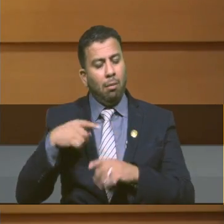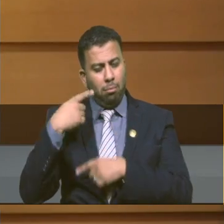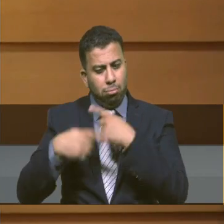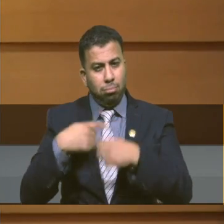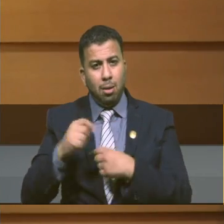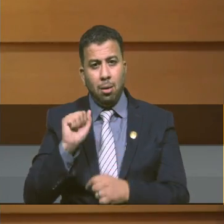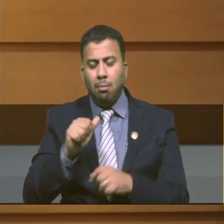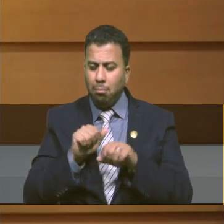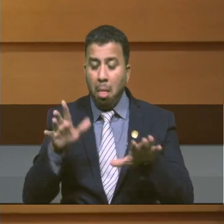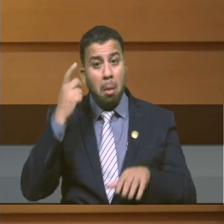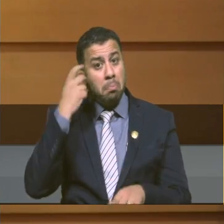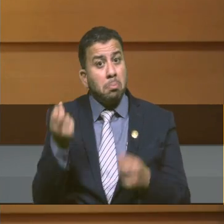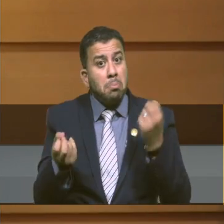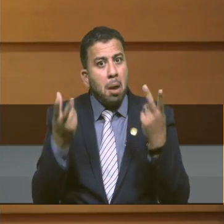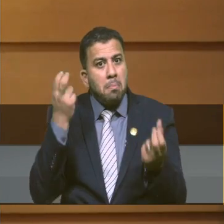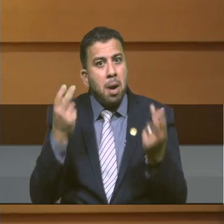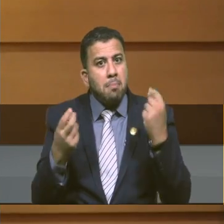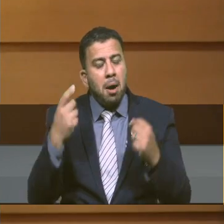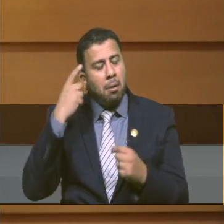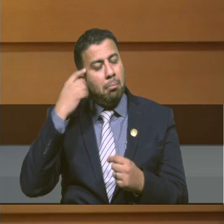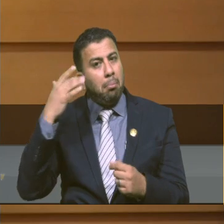وفاض النهر إبداعاً وحروفاً ملهمة